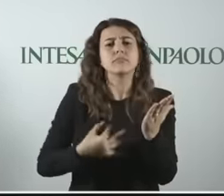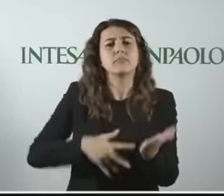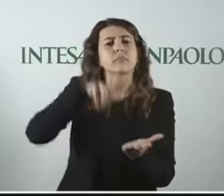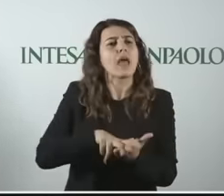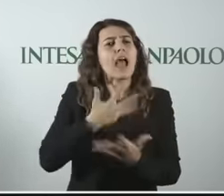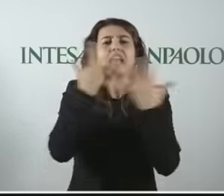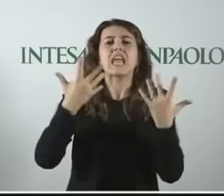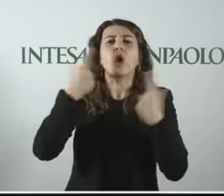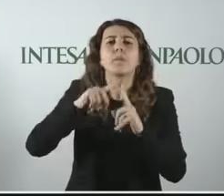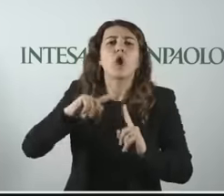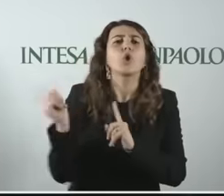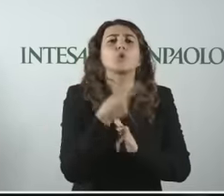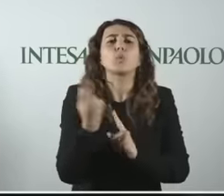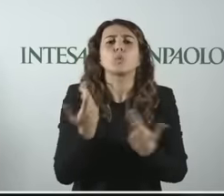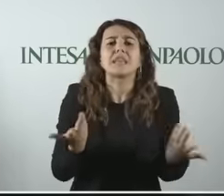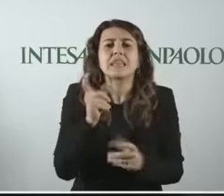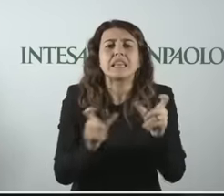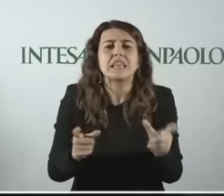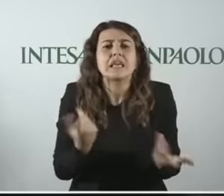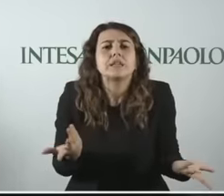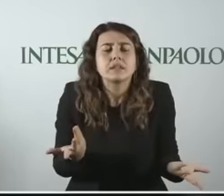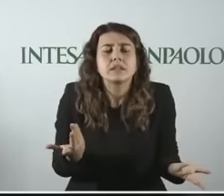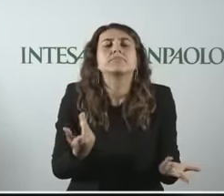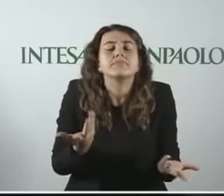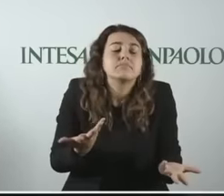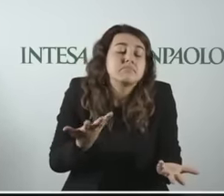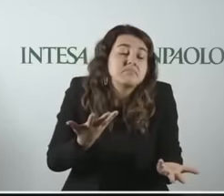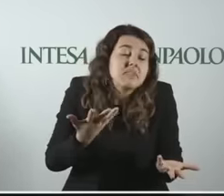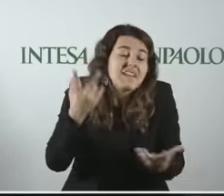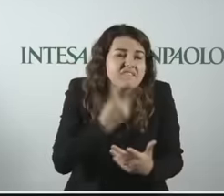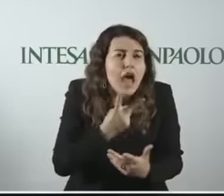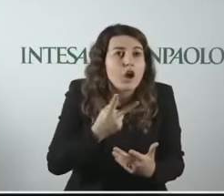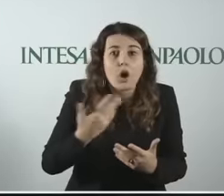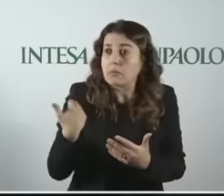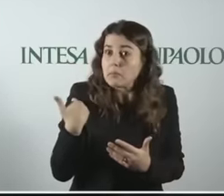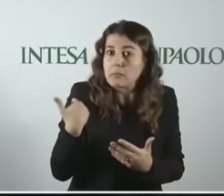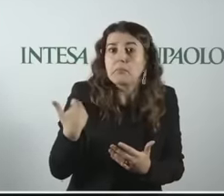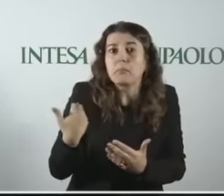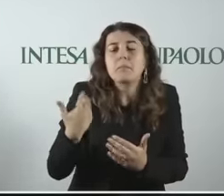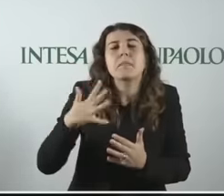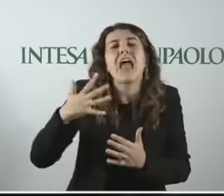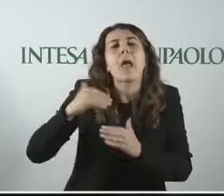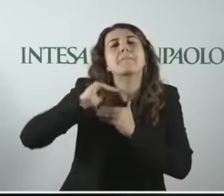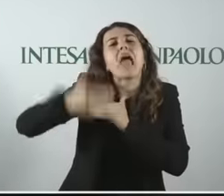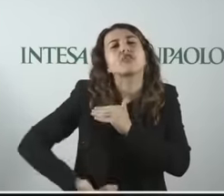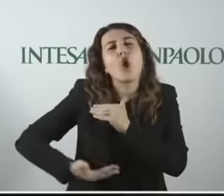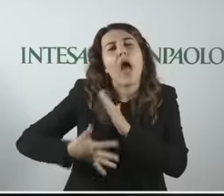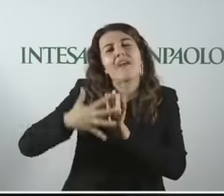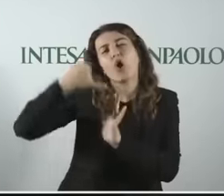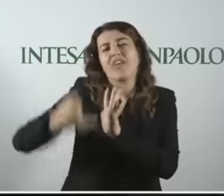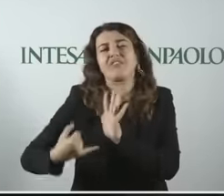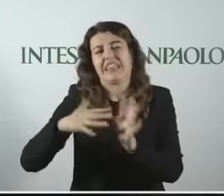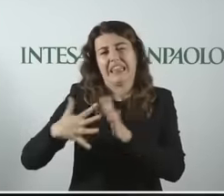evidente nella nostra civiltà è una cosa che nasce abbastanza tardi in realtà diciamo fine Medioevo perché nel